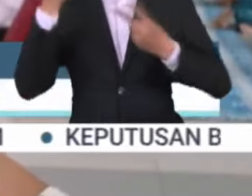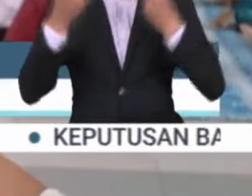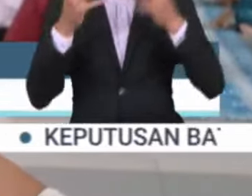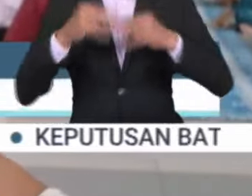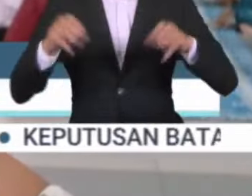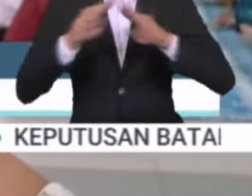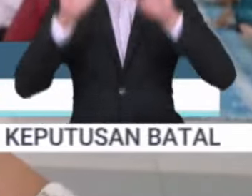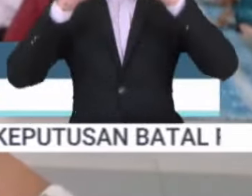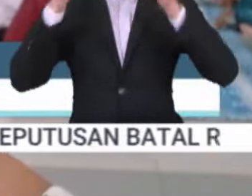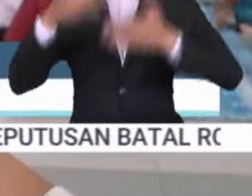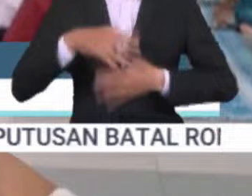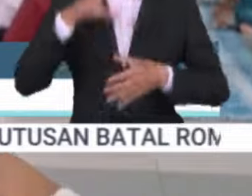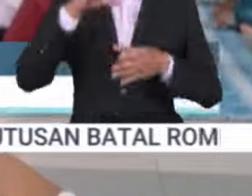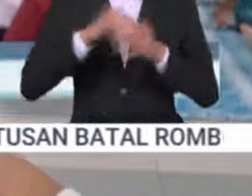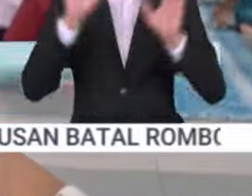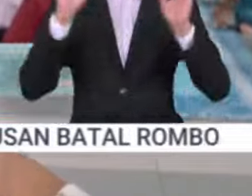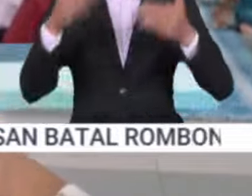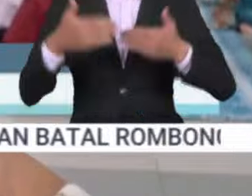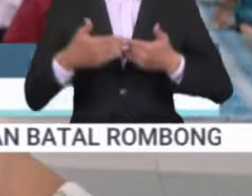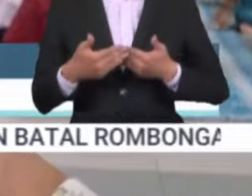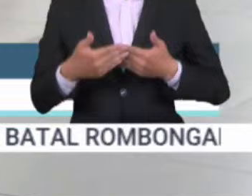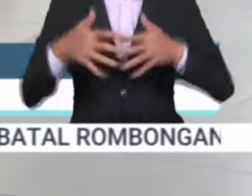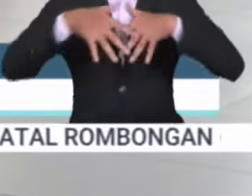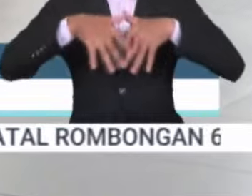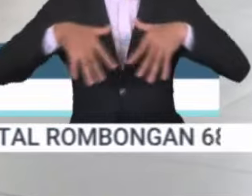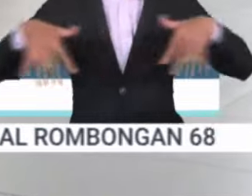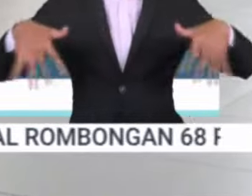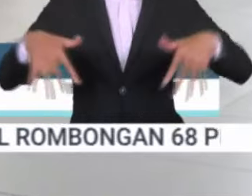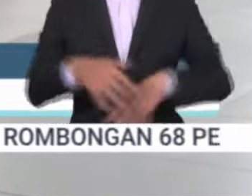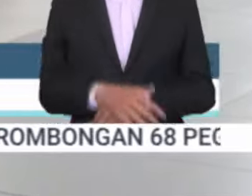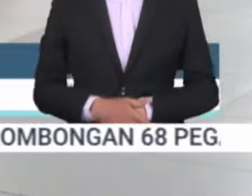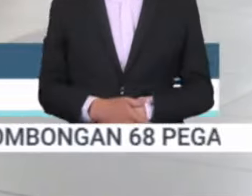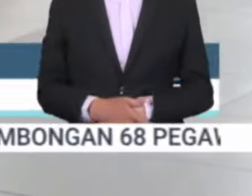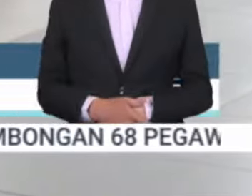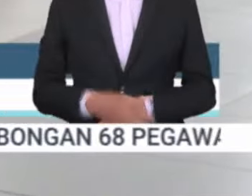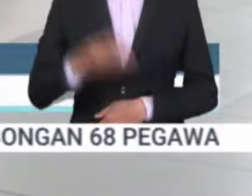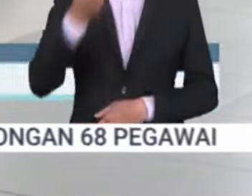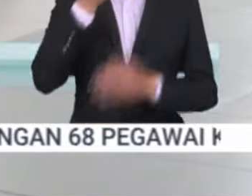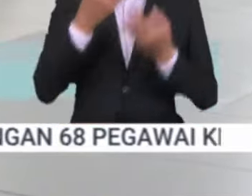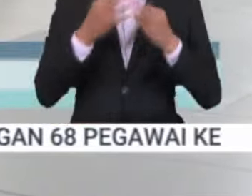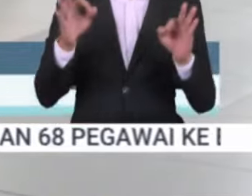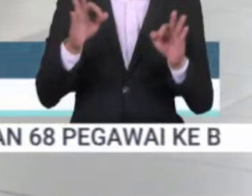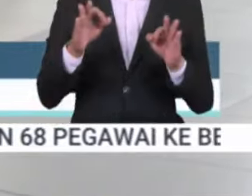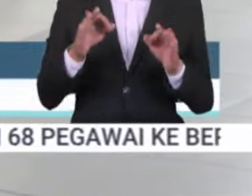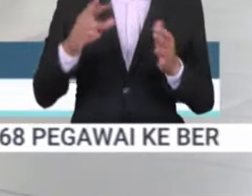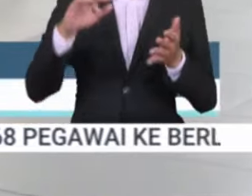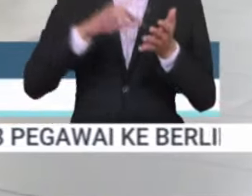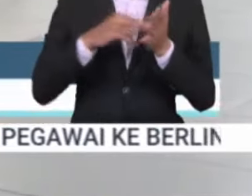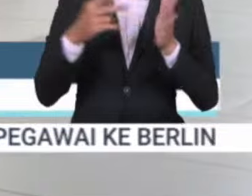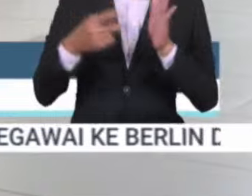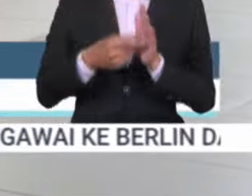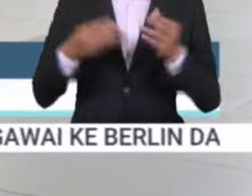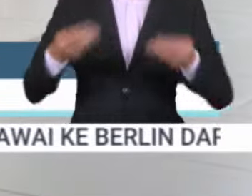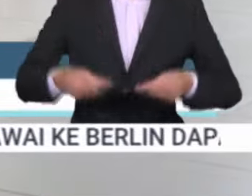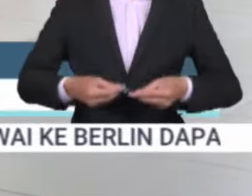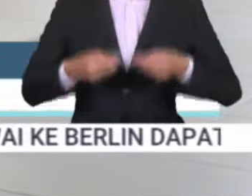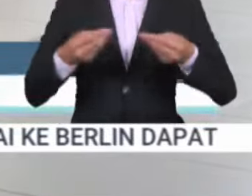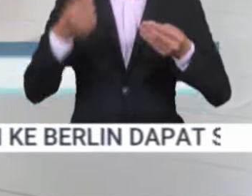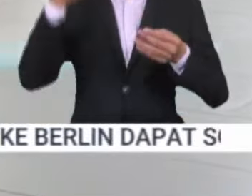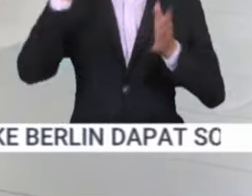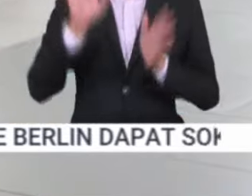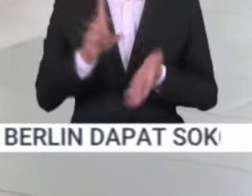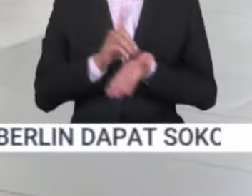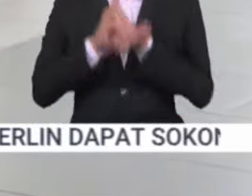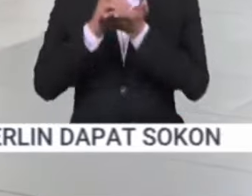Taala untuk sembahyang di Masjid Tuanku Mizan secara berjemaah. Jamuan percuma di masjid umpama ladang bagi mereka yang